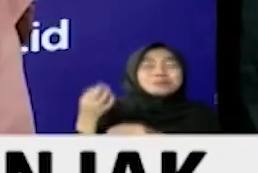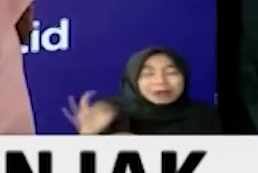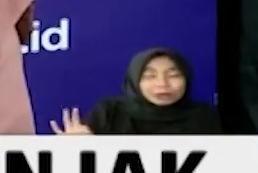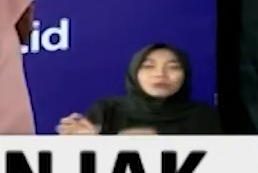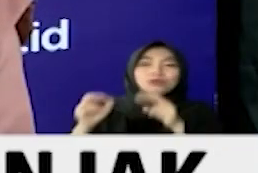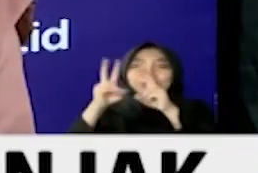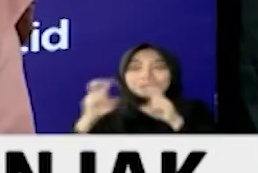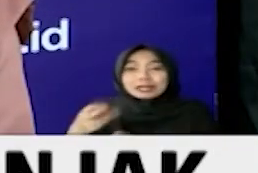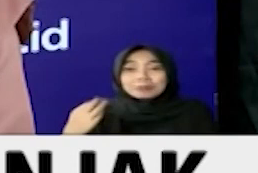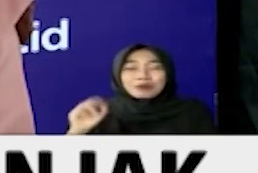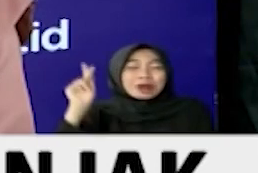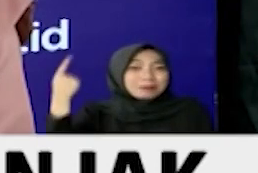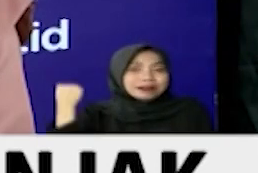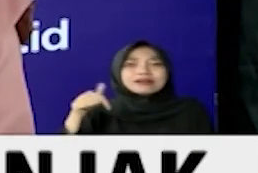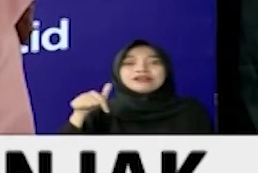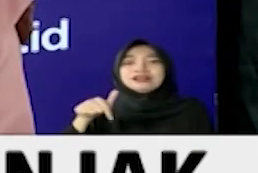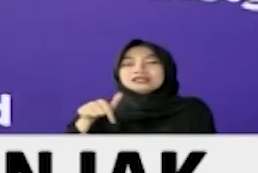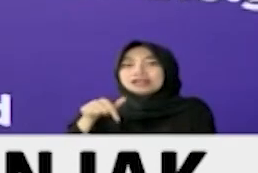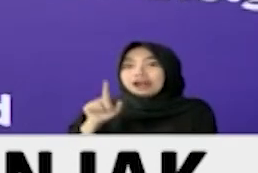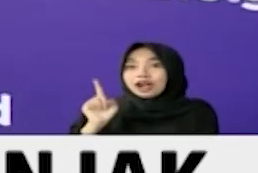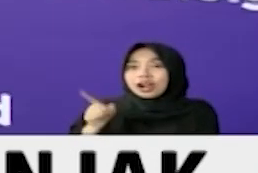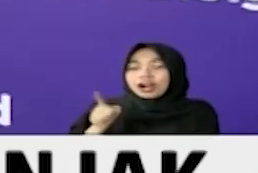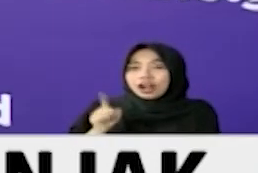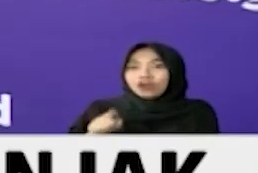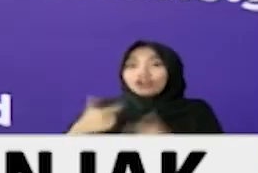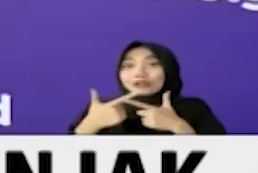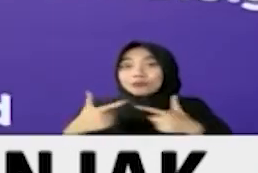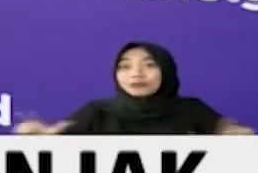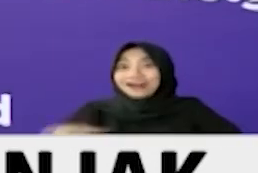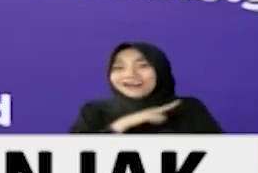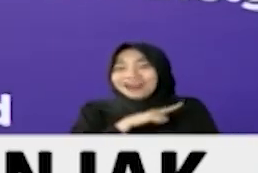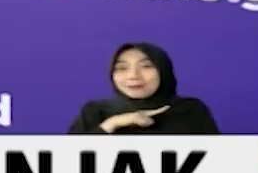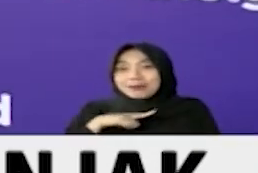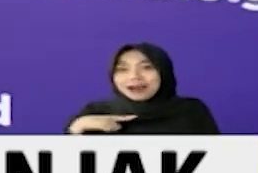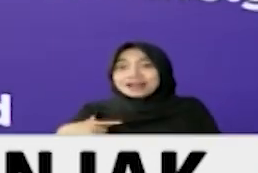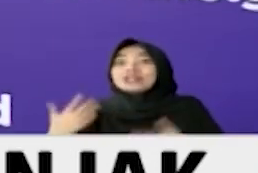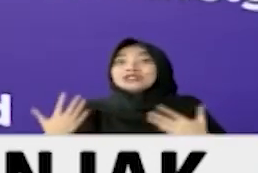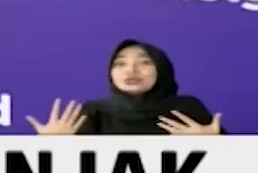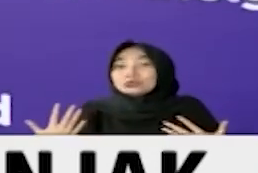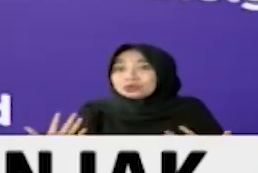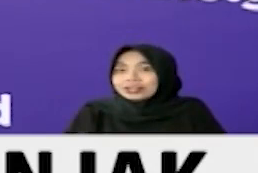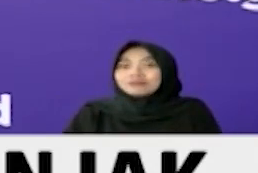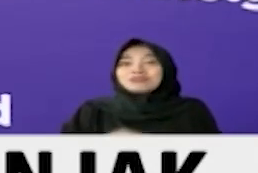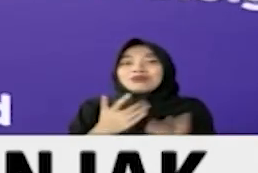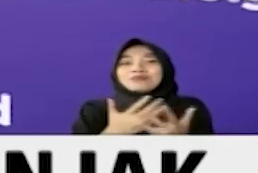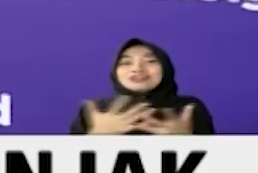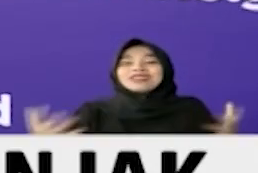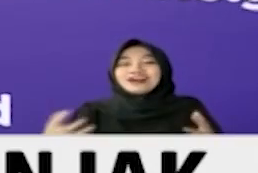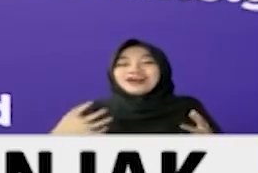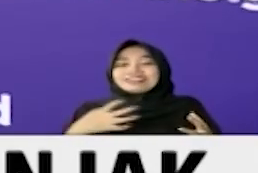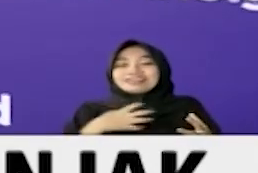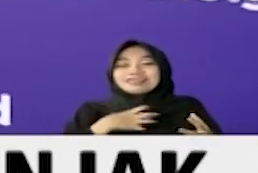kita analisis, ternyata setiap setelah selesai liburan panjang, kacau lagi. Perubahan perilakunya